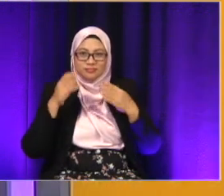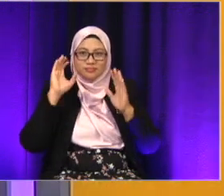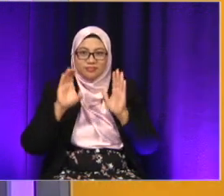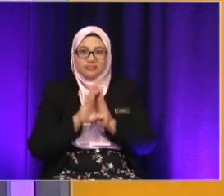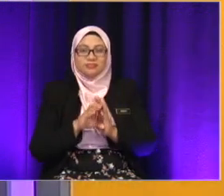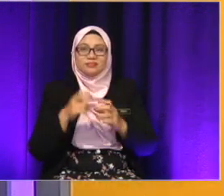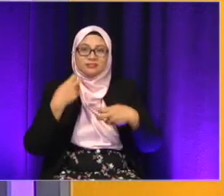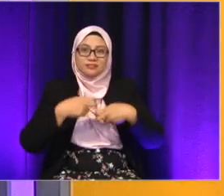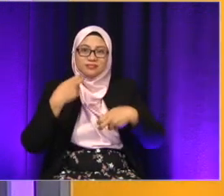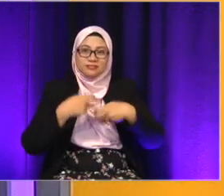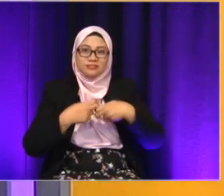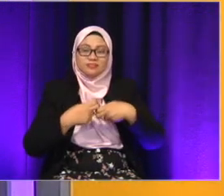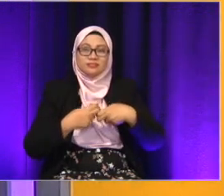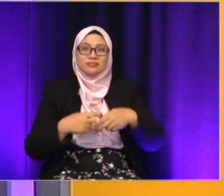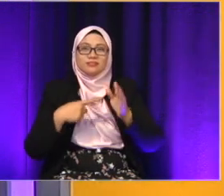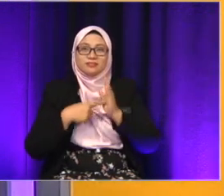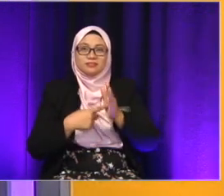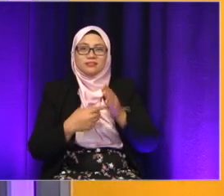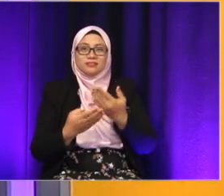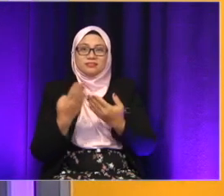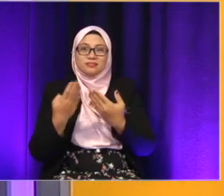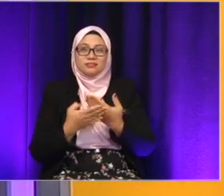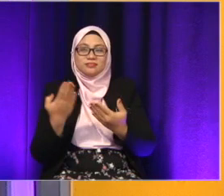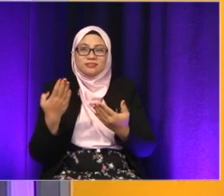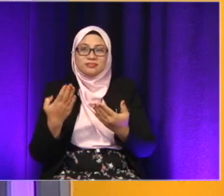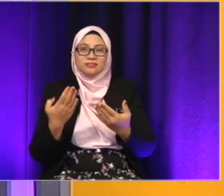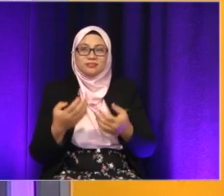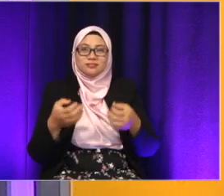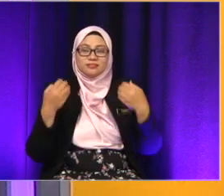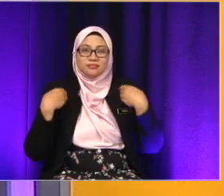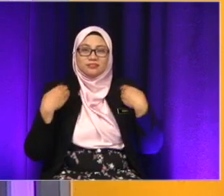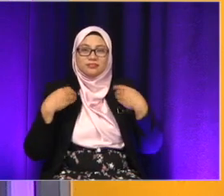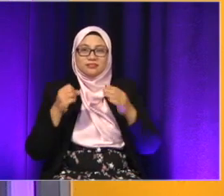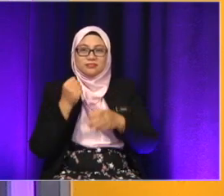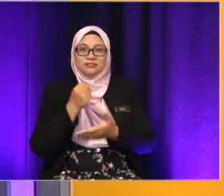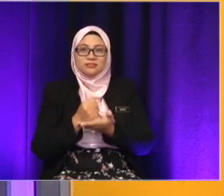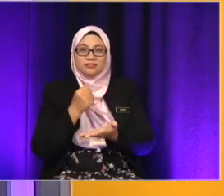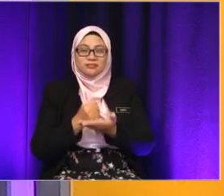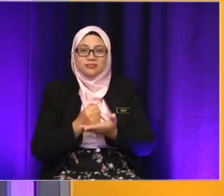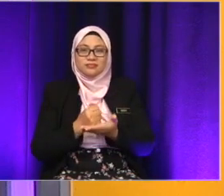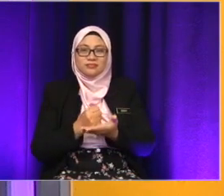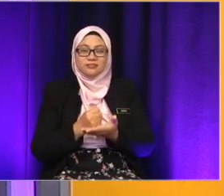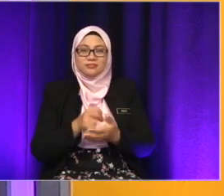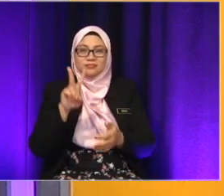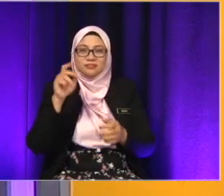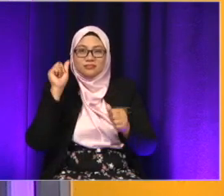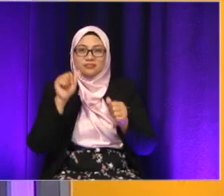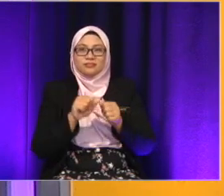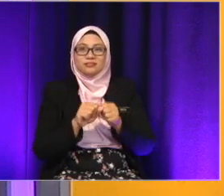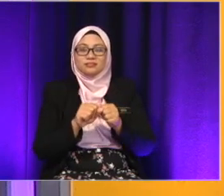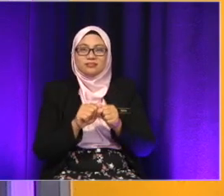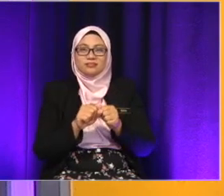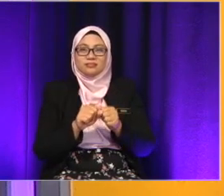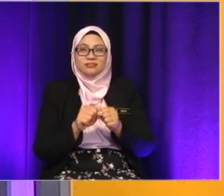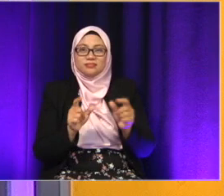mana petunjuk ni mudah saja. Kita ada silinder tindakan dua arah, tindak dua arah, injak kawalan berarah,